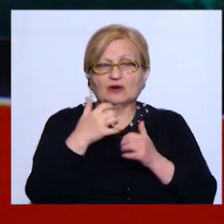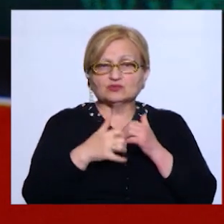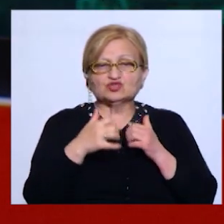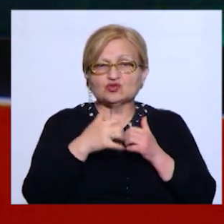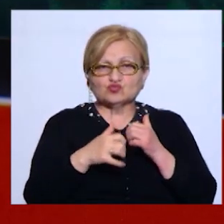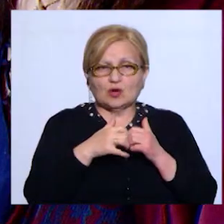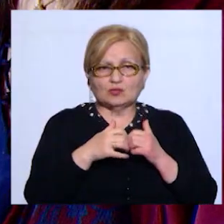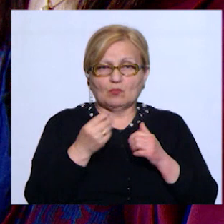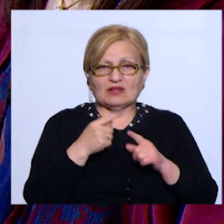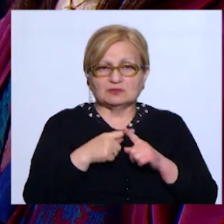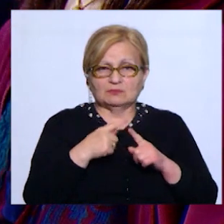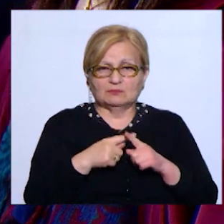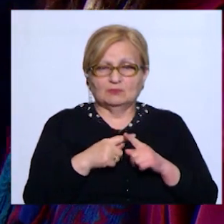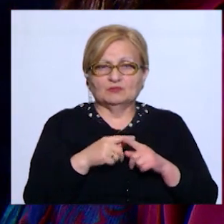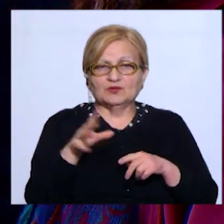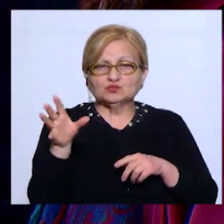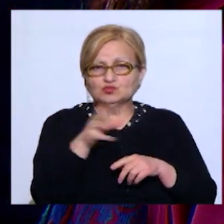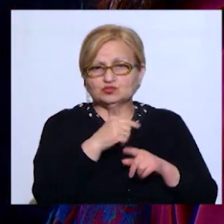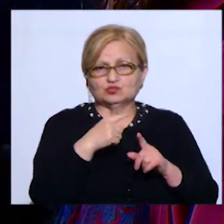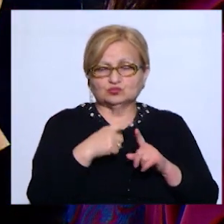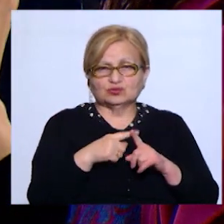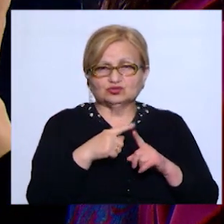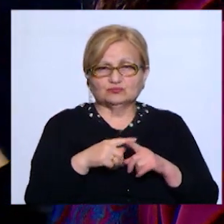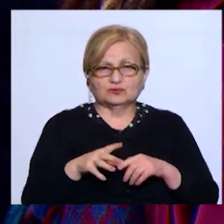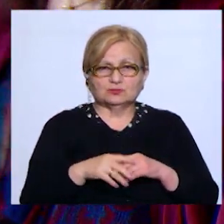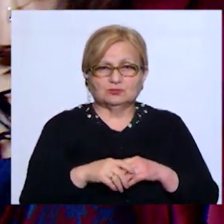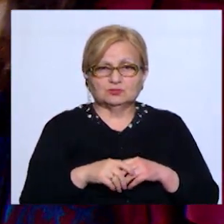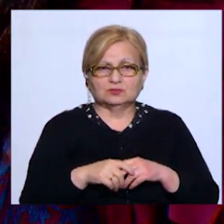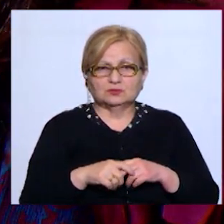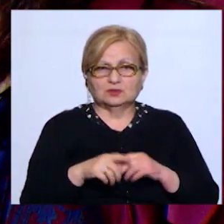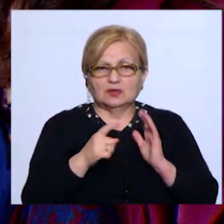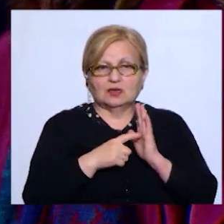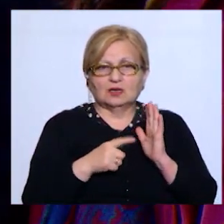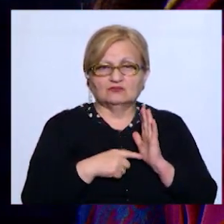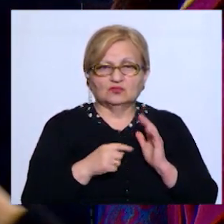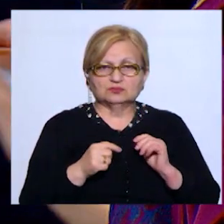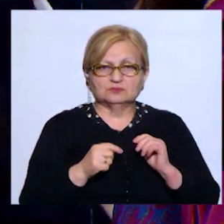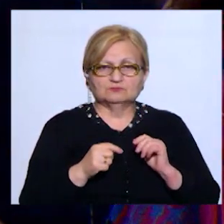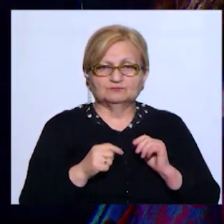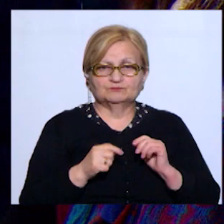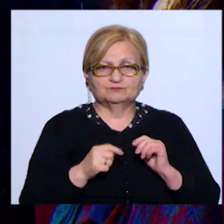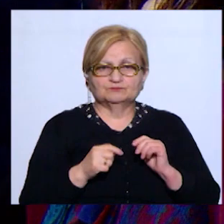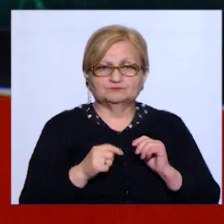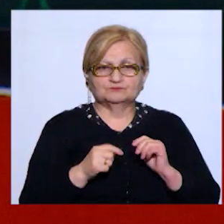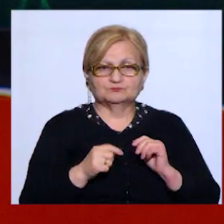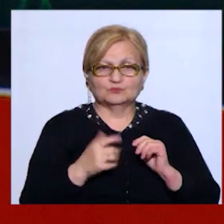საშუალო? მონაცემები უნდა შეკრიბოთ და გავყოთ